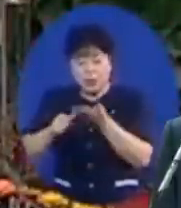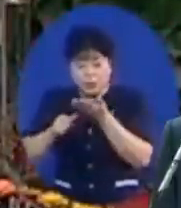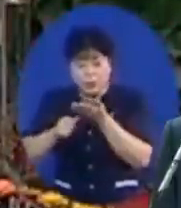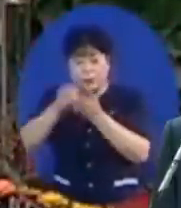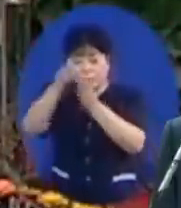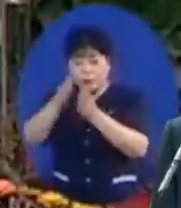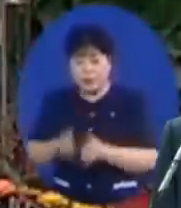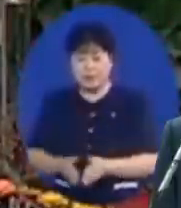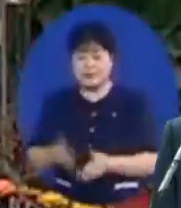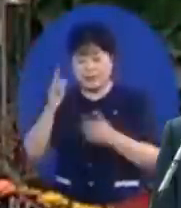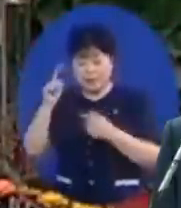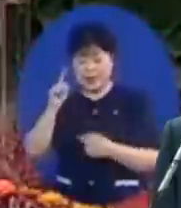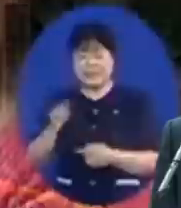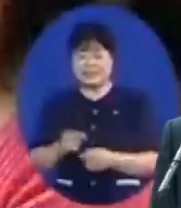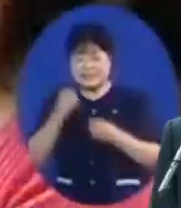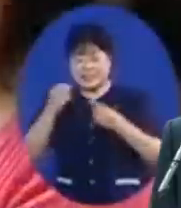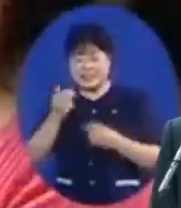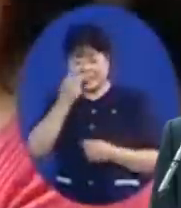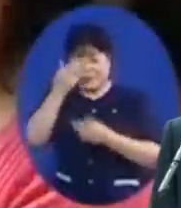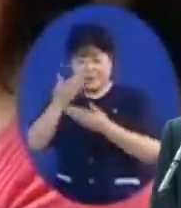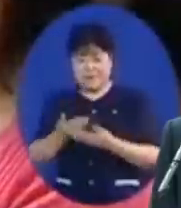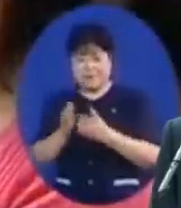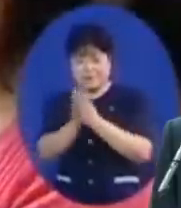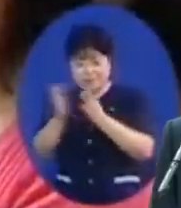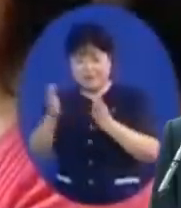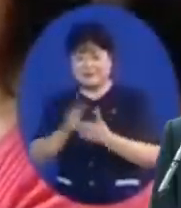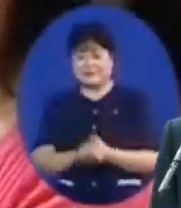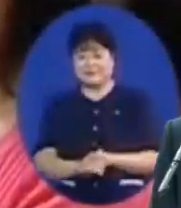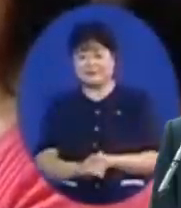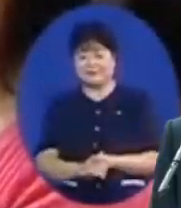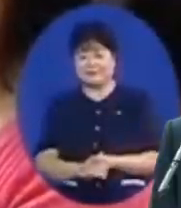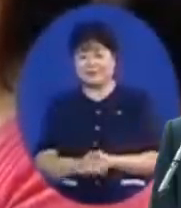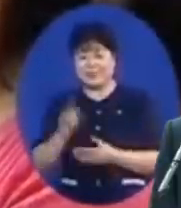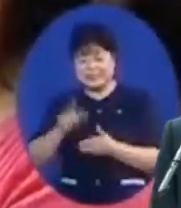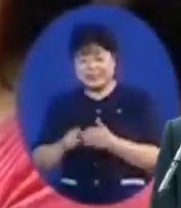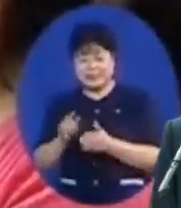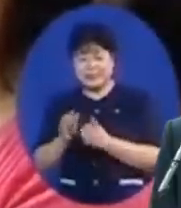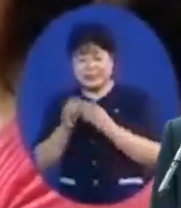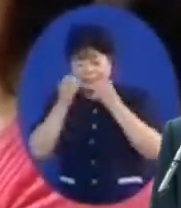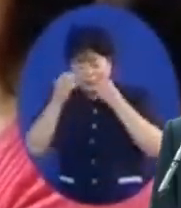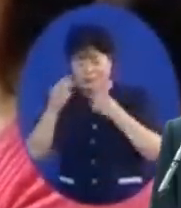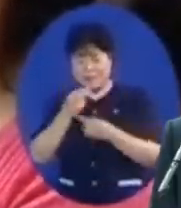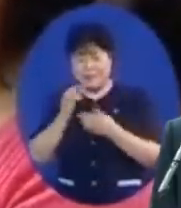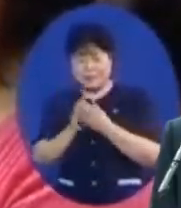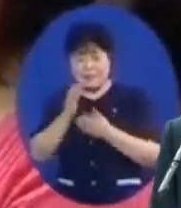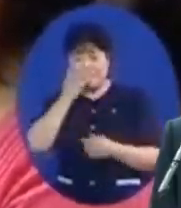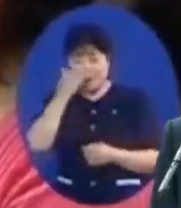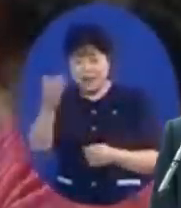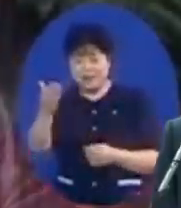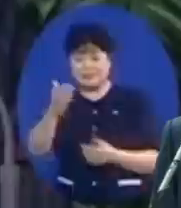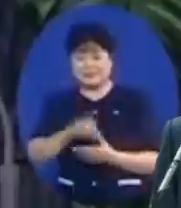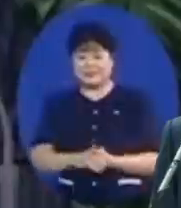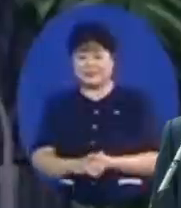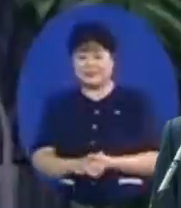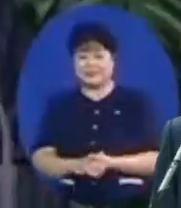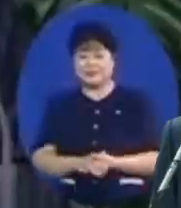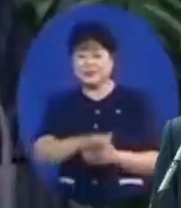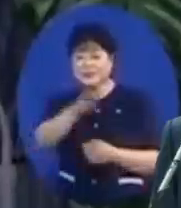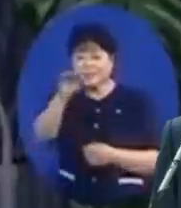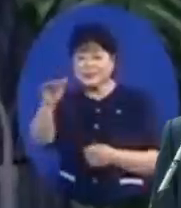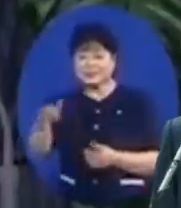통하여 매일같이 새 출발할 수 있는 것입니다. 매 시간마다 새 출발할 수 있는 것입니다.